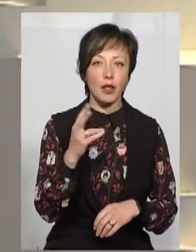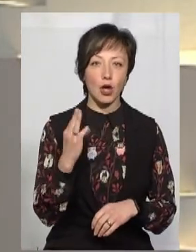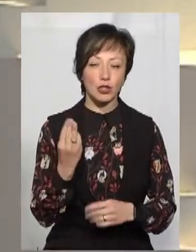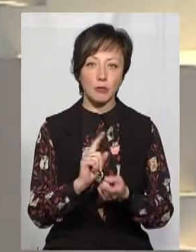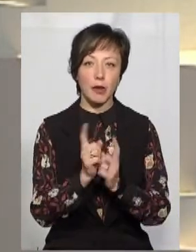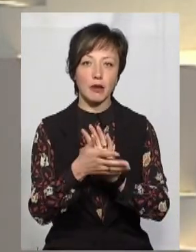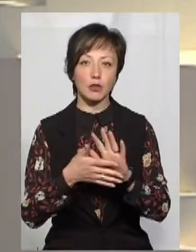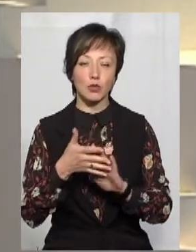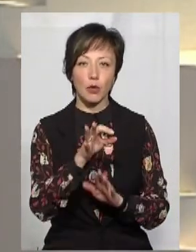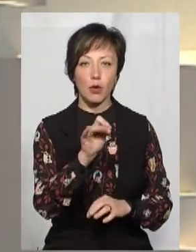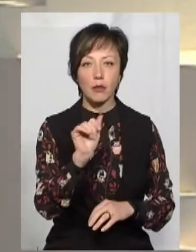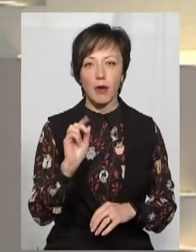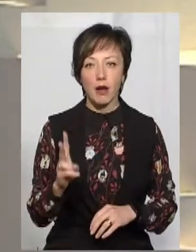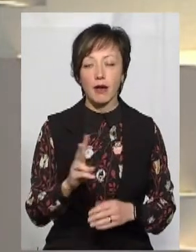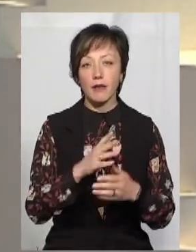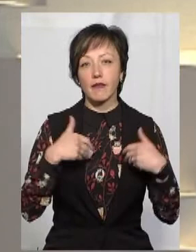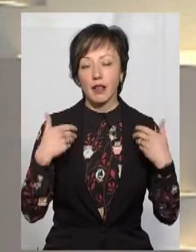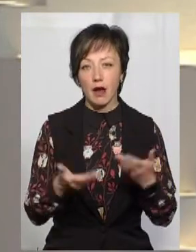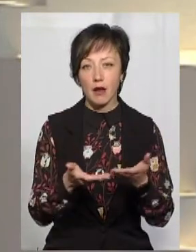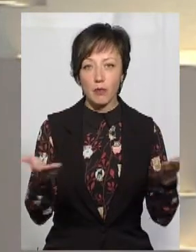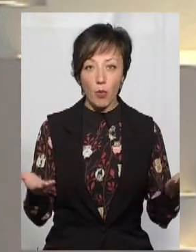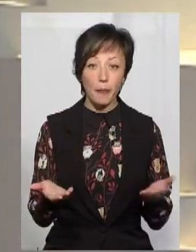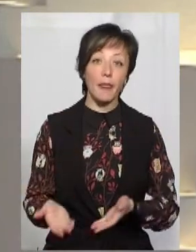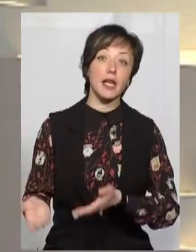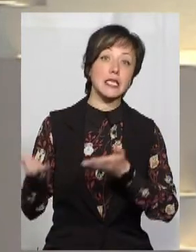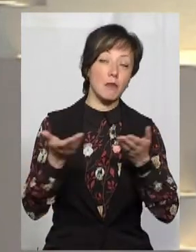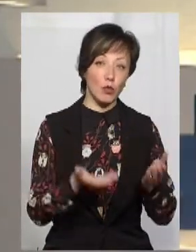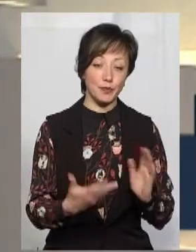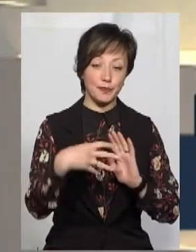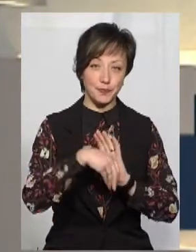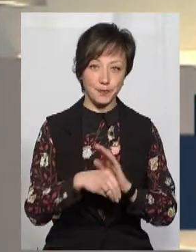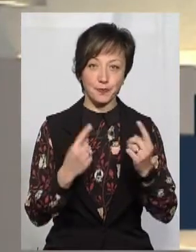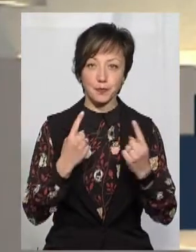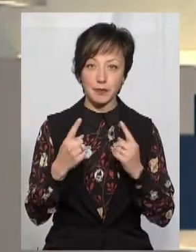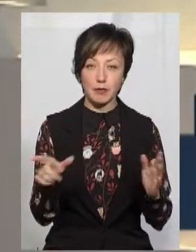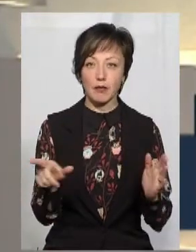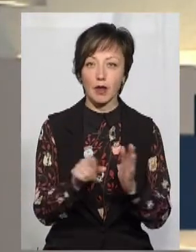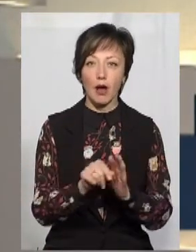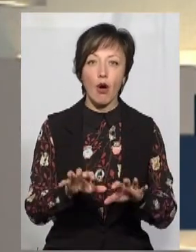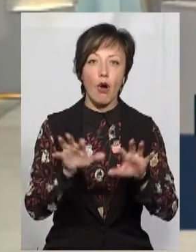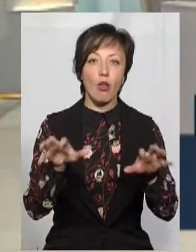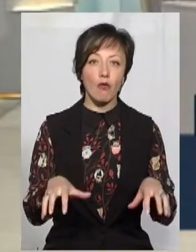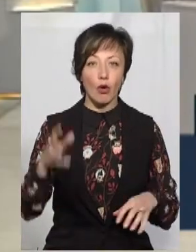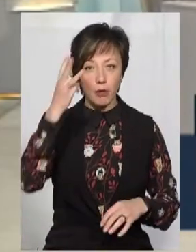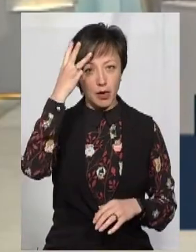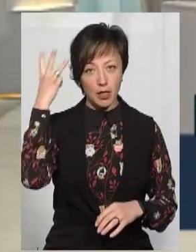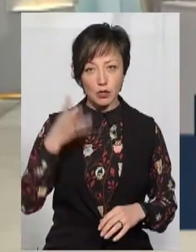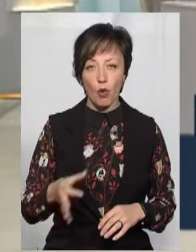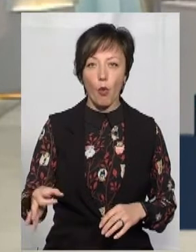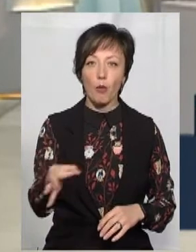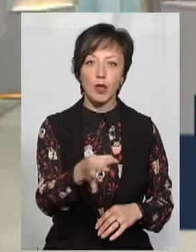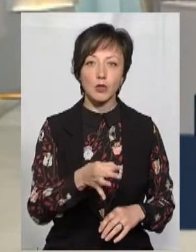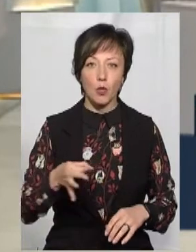перекладає Ольга Рибак. Усіх вітаємо і запрошуємо долучатися до розмови. Нині вона із головою Хмельницької обласної